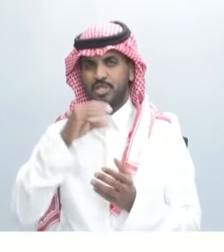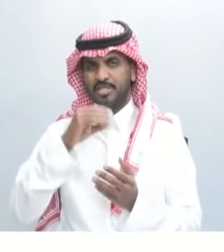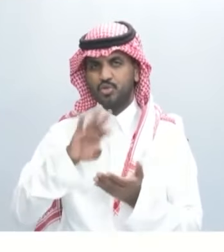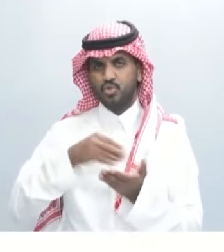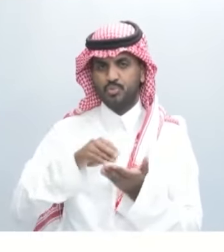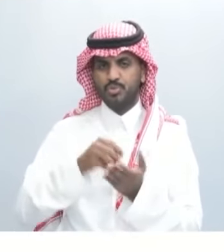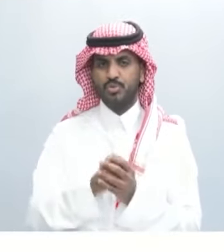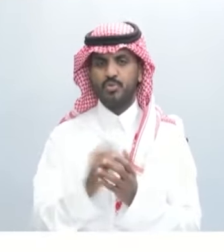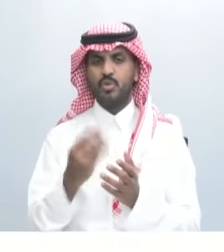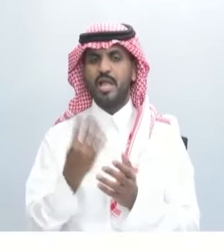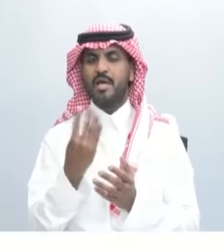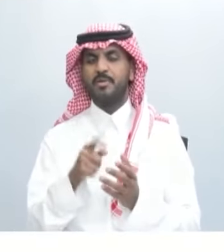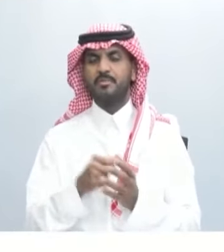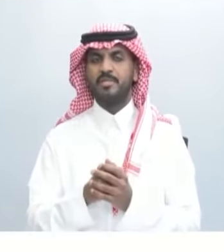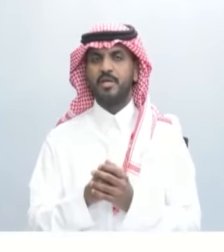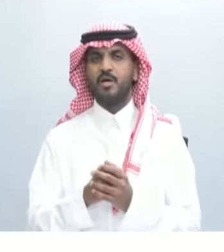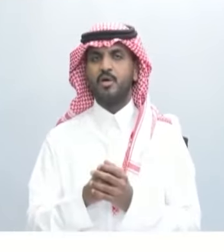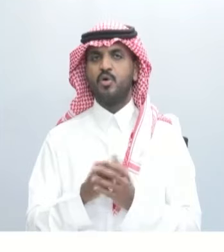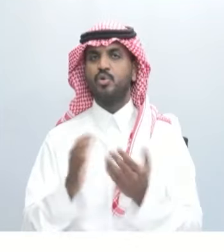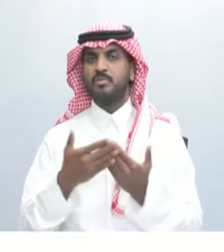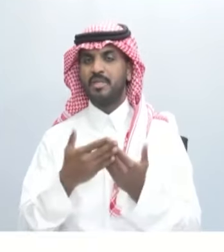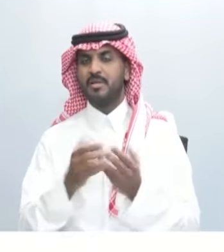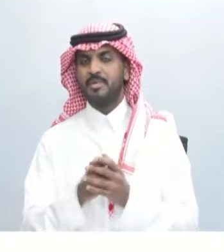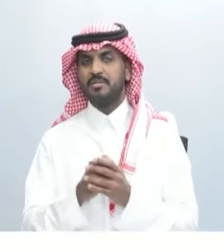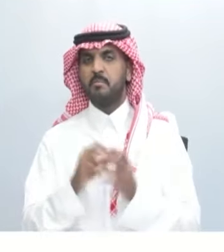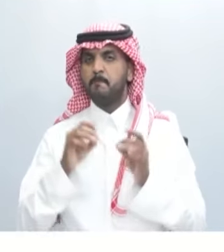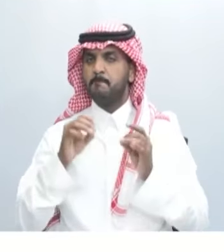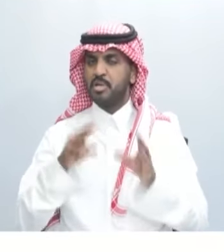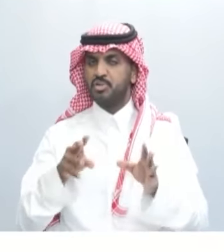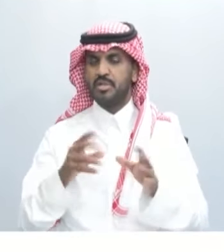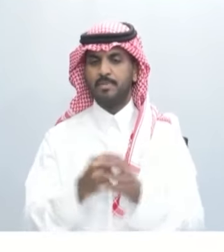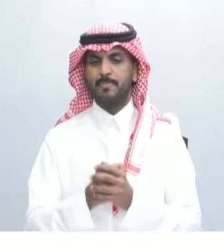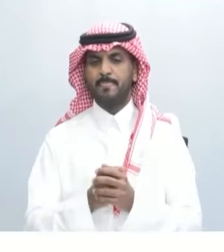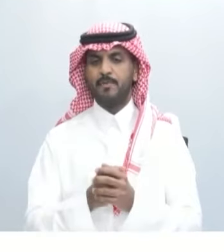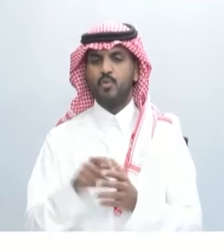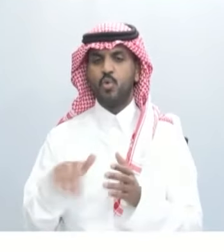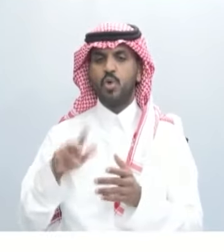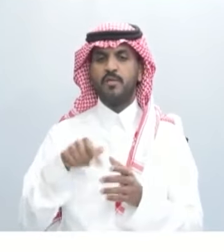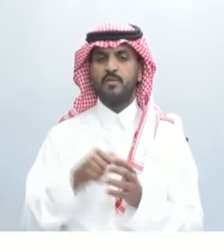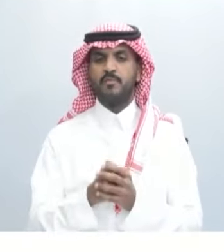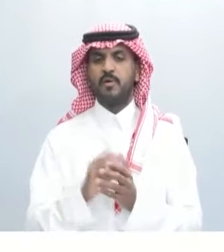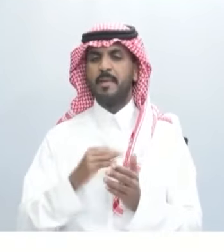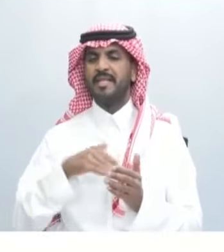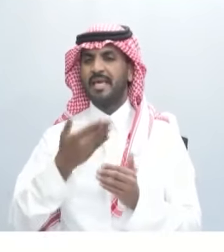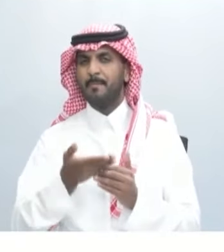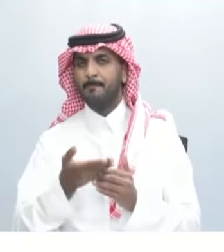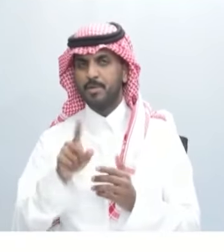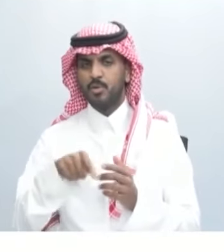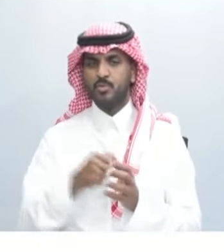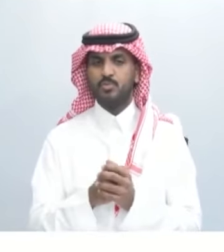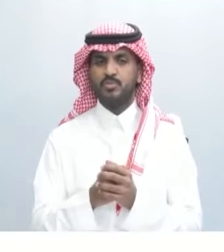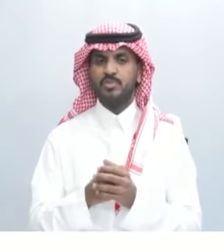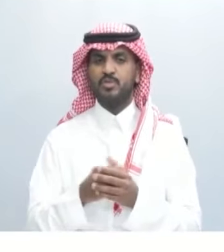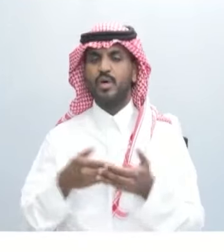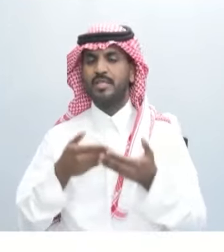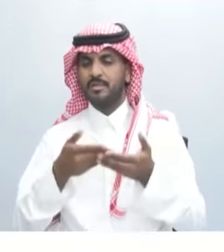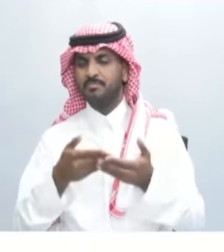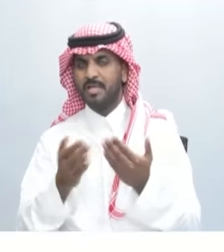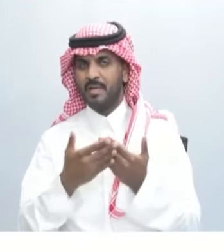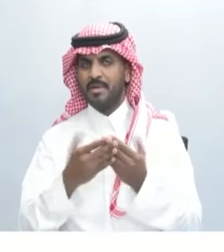اذا قدمت الطلبات المجانيه كلها هذا اليوم فبعد كم يوم ستقدم الطلبات